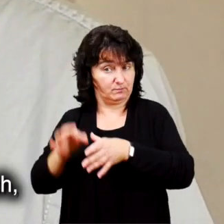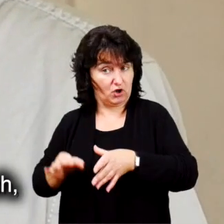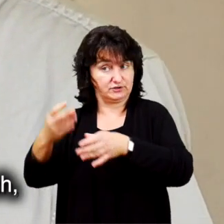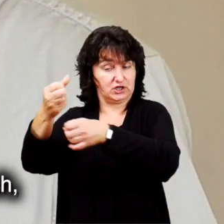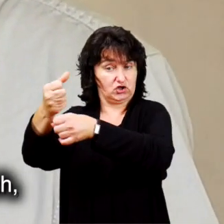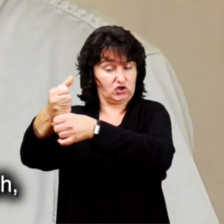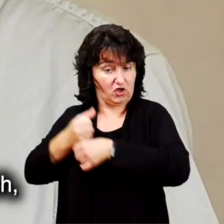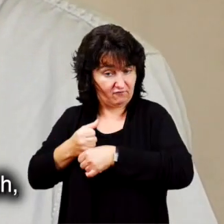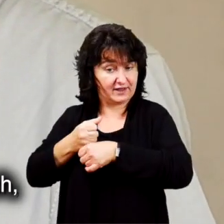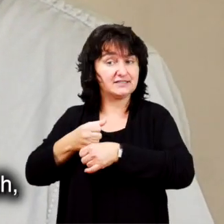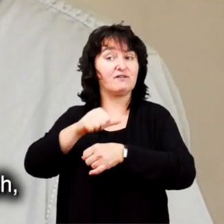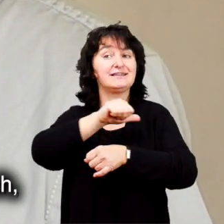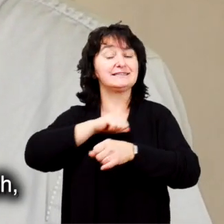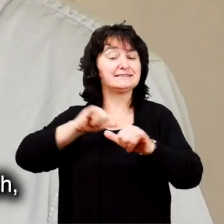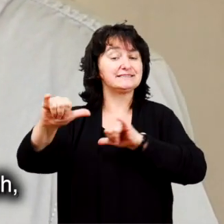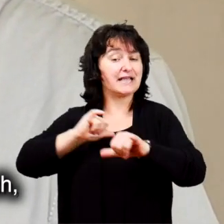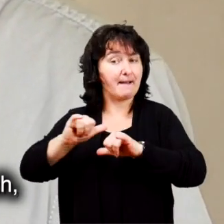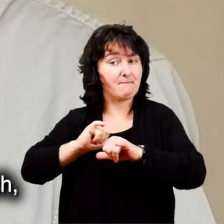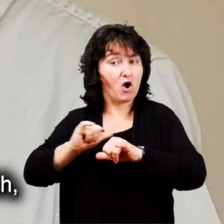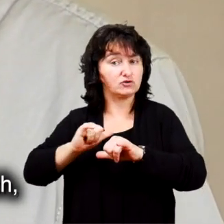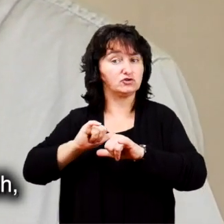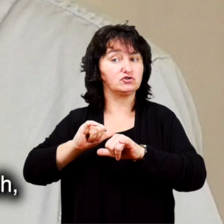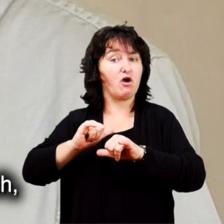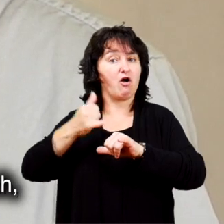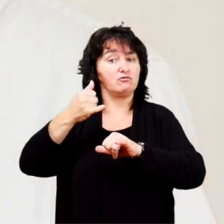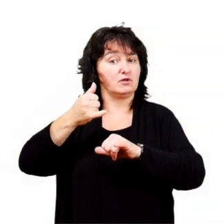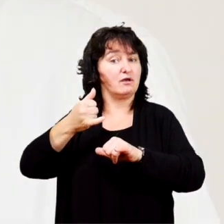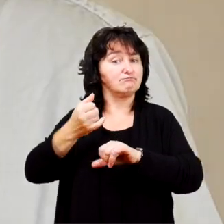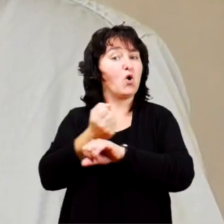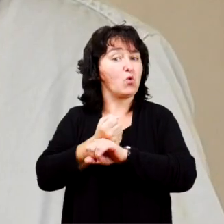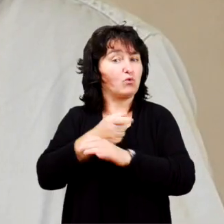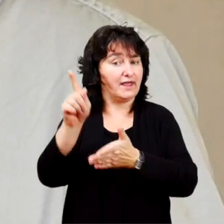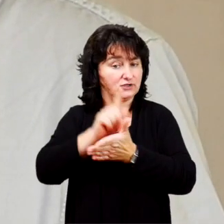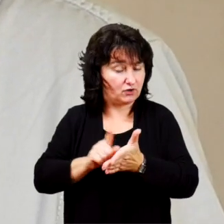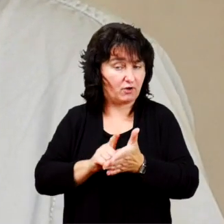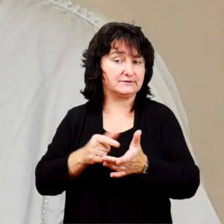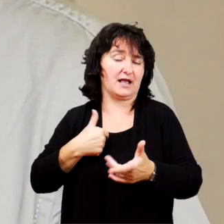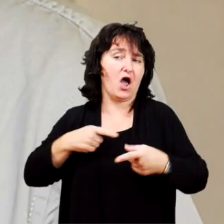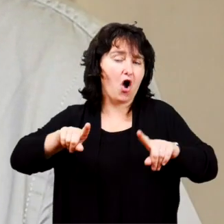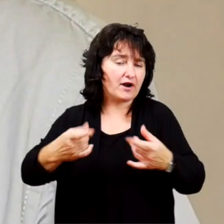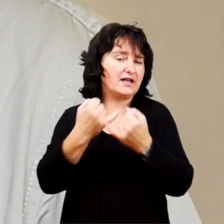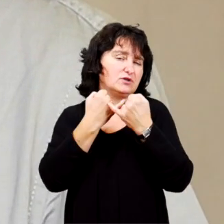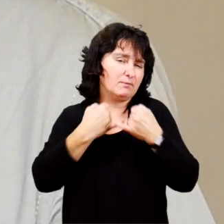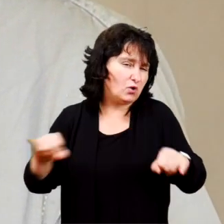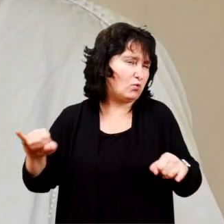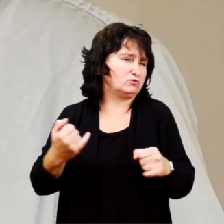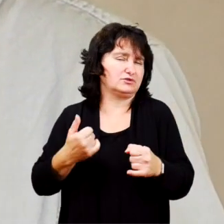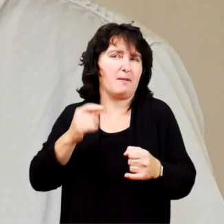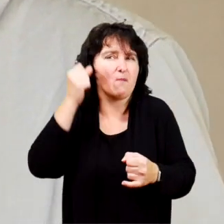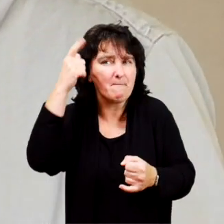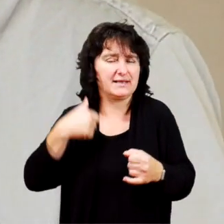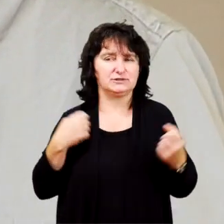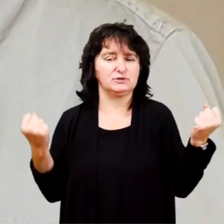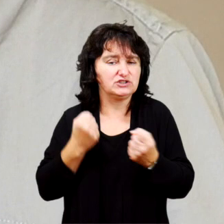10% ze środków samorządu ludzkiego. Realizujemy szereg ciekawych inicjatyw,